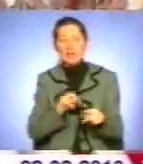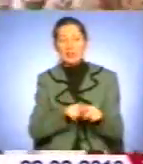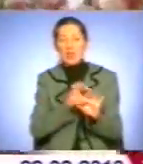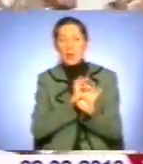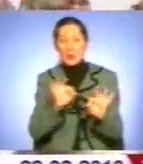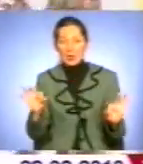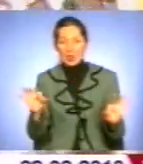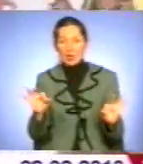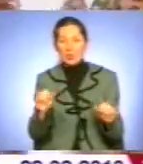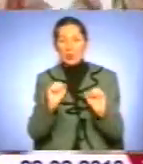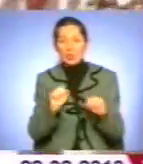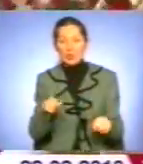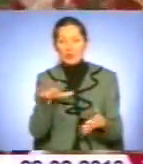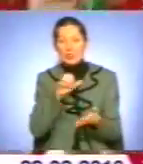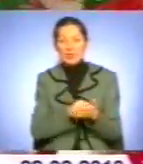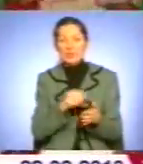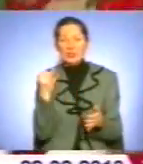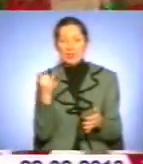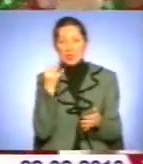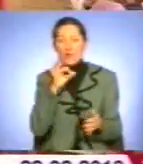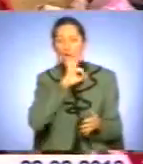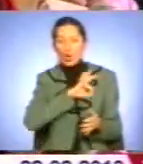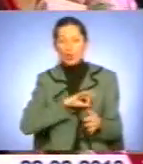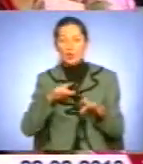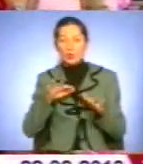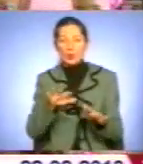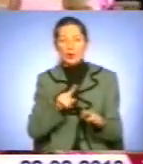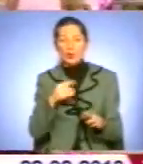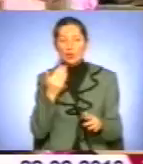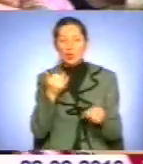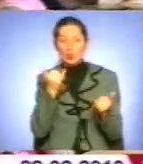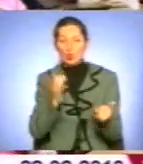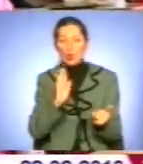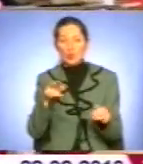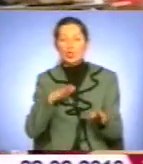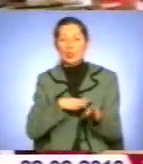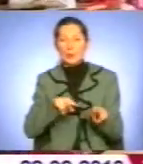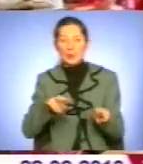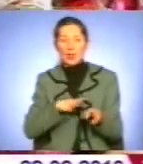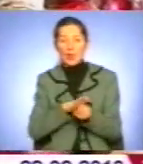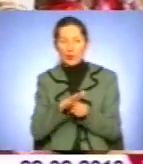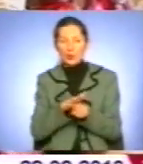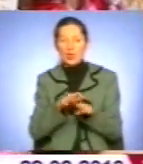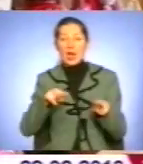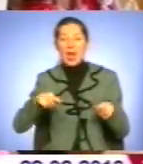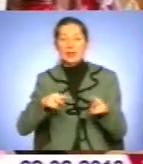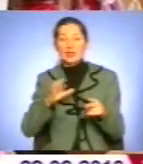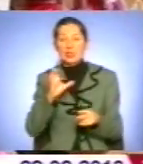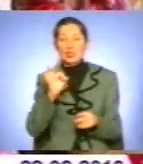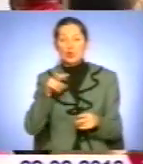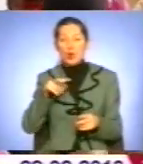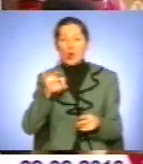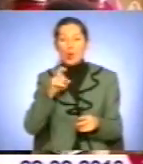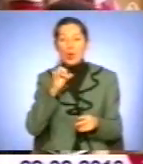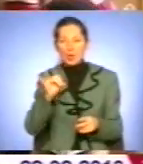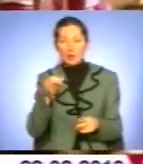прекрасний привід зайнятися цікавою і корисною справою. Що ти сьогодні будеш виконувати? Танець Солохи. Танець Солохи.